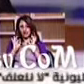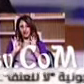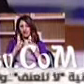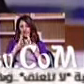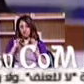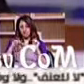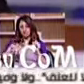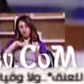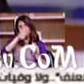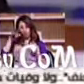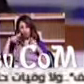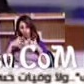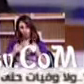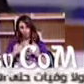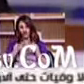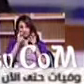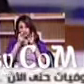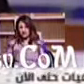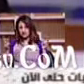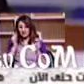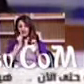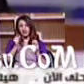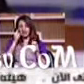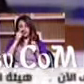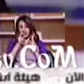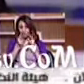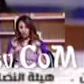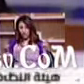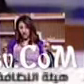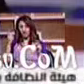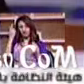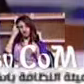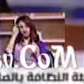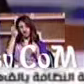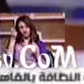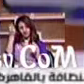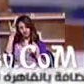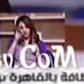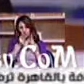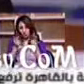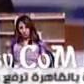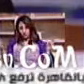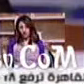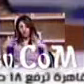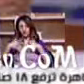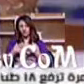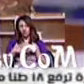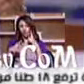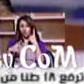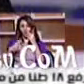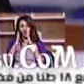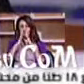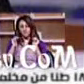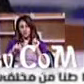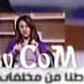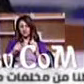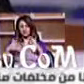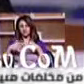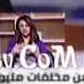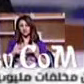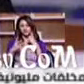بكل طوائفه وتوجهات وافكاره ومعتقداته وديانات هو نسيج واحد عامل زي التوب الابيض ما ينفعش